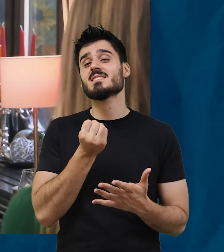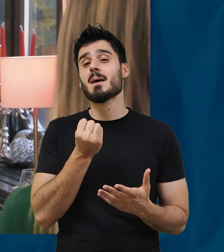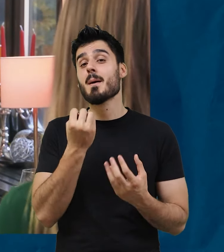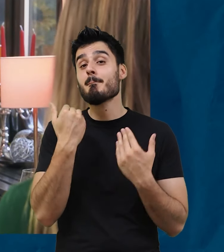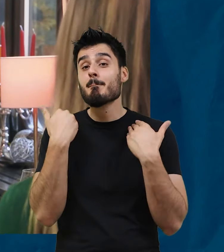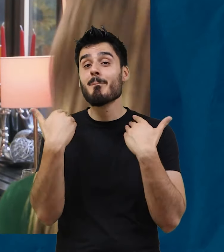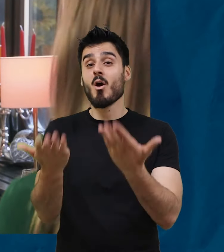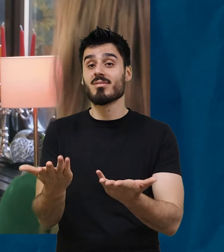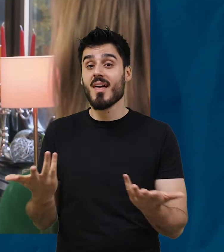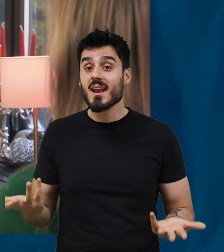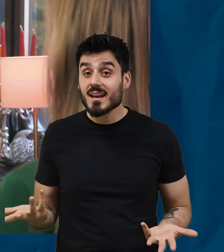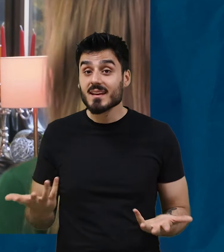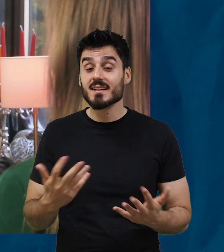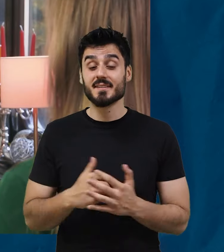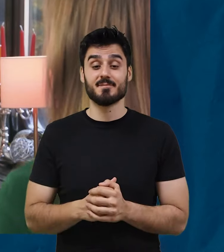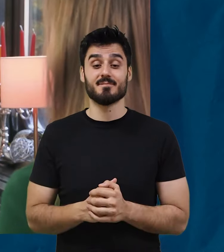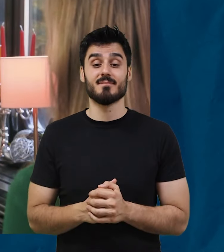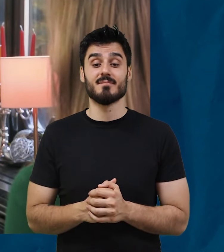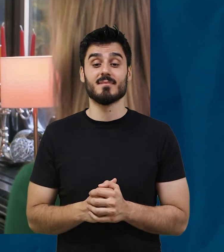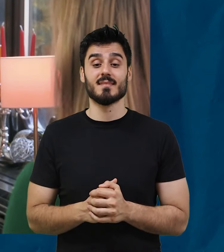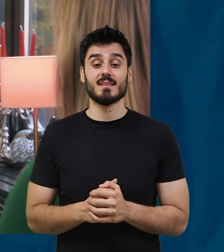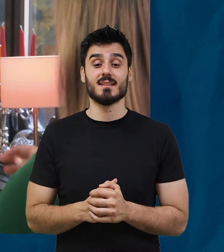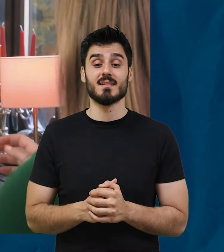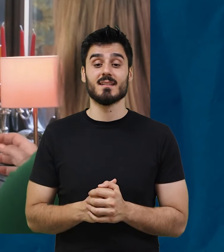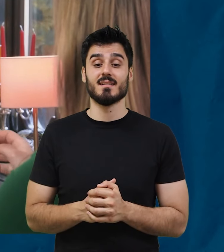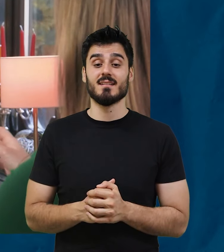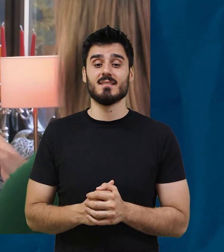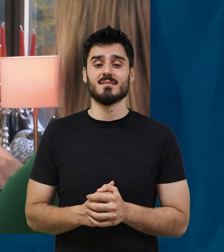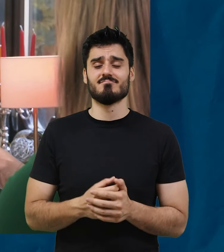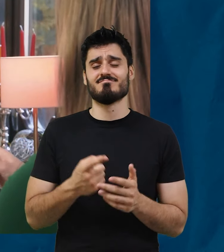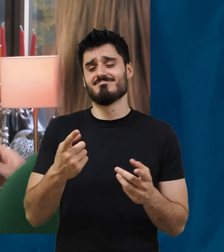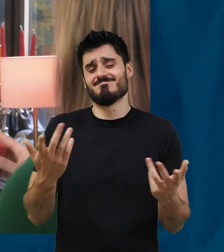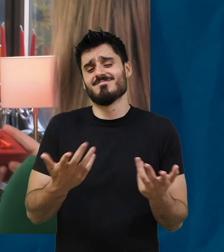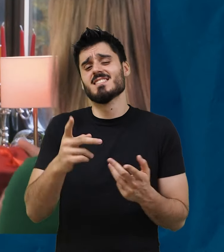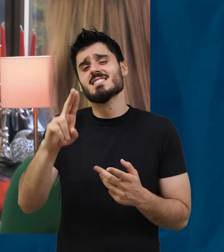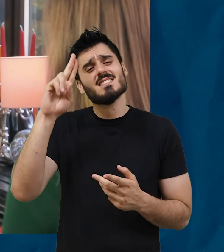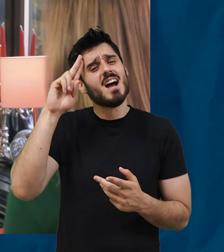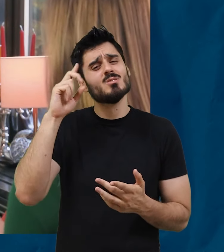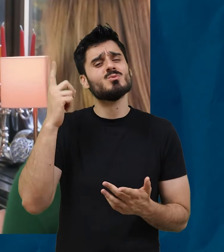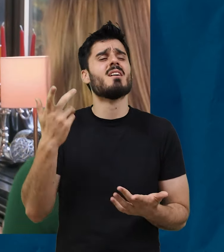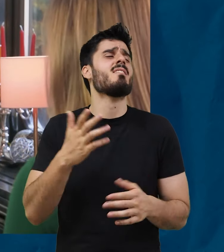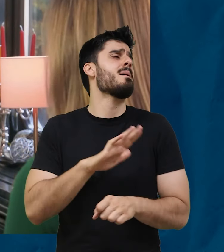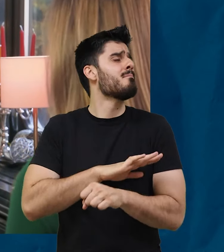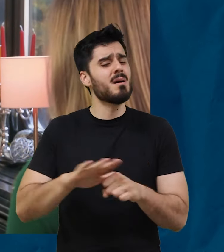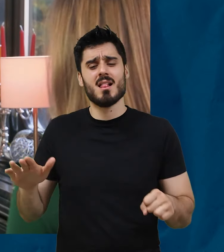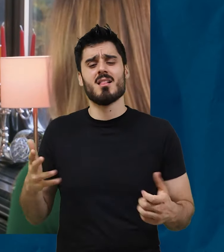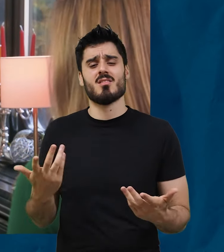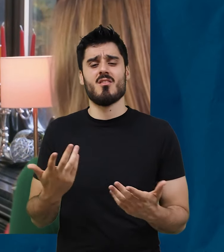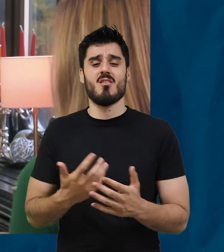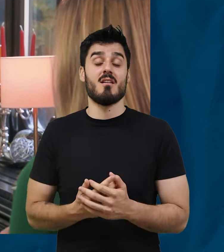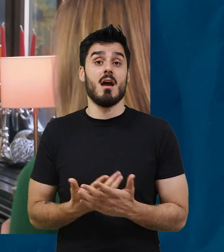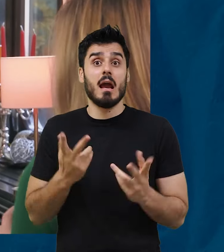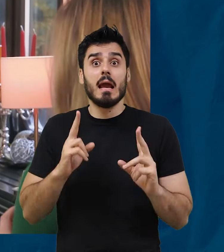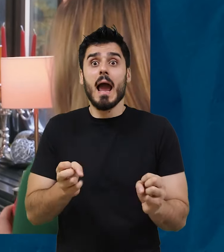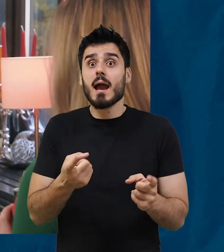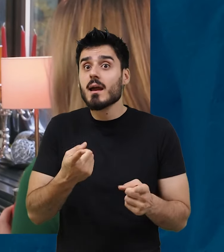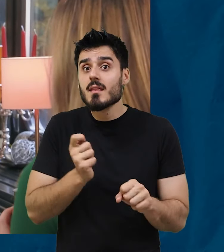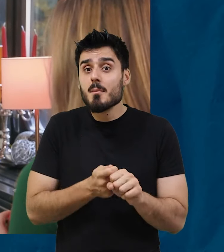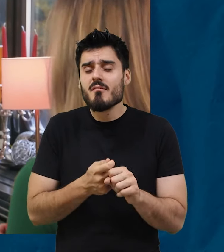чудесен подарък. Ти го заслужаваш напълно. Вау. Как стана